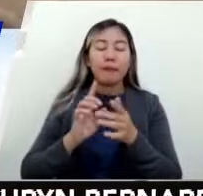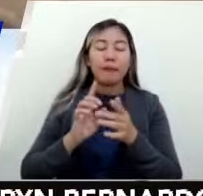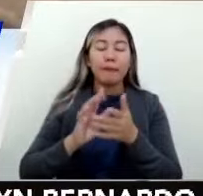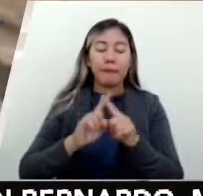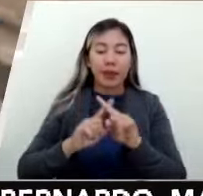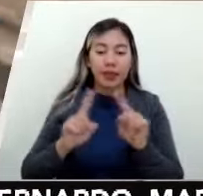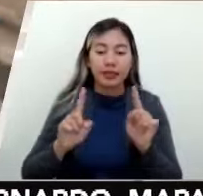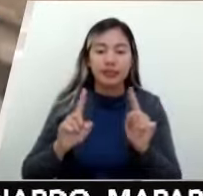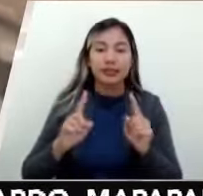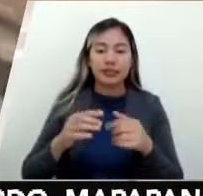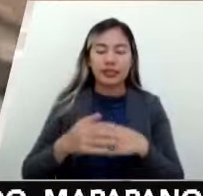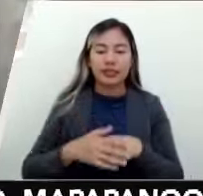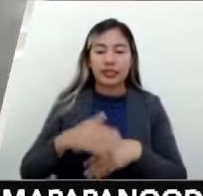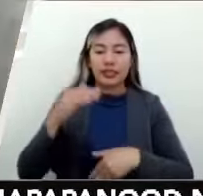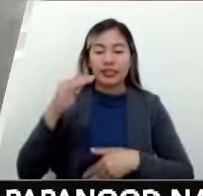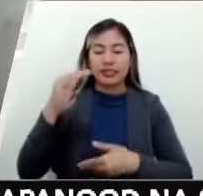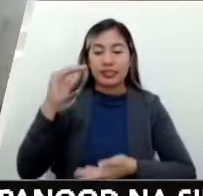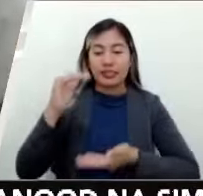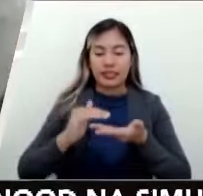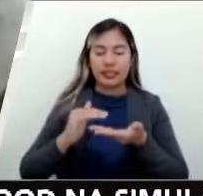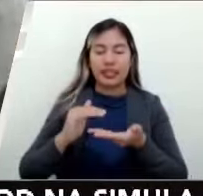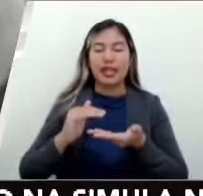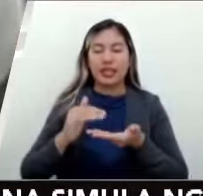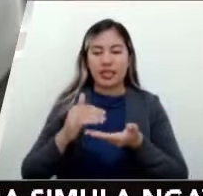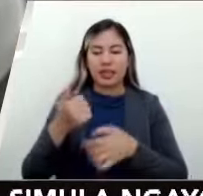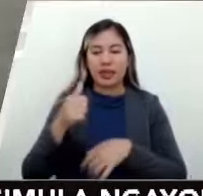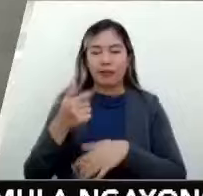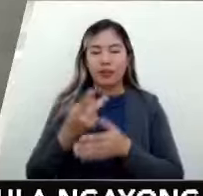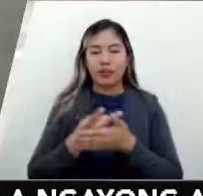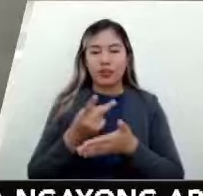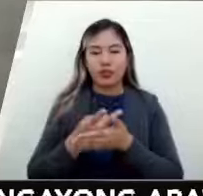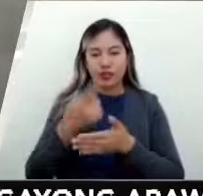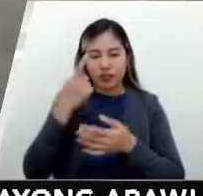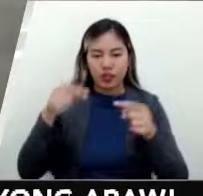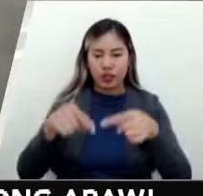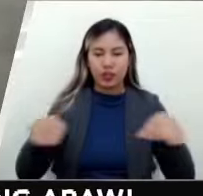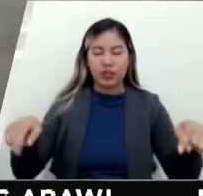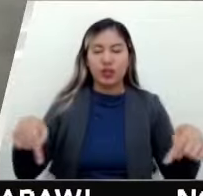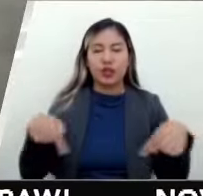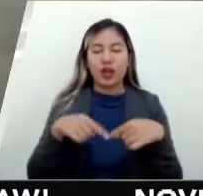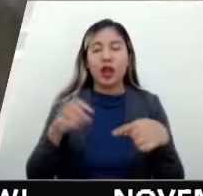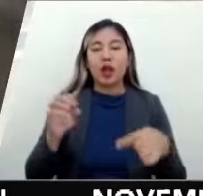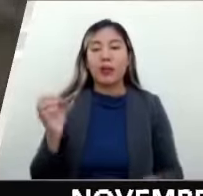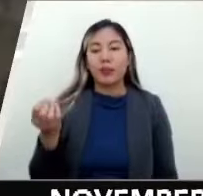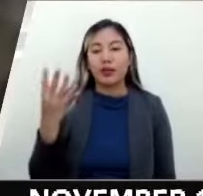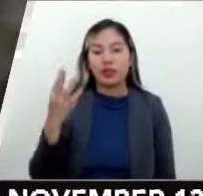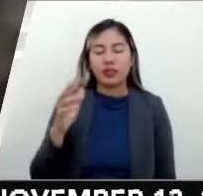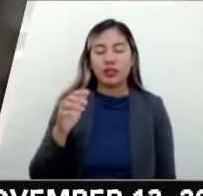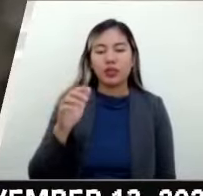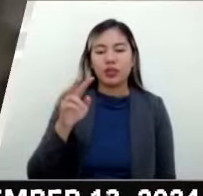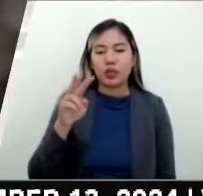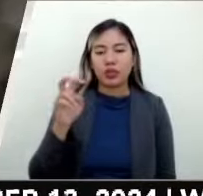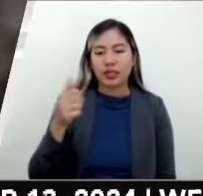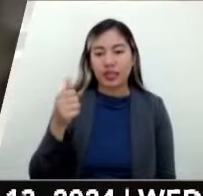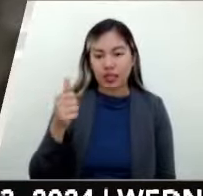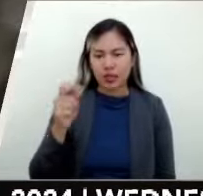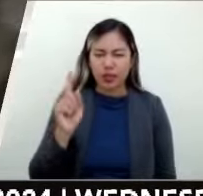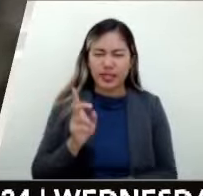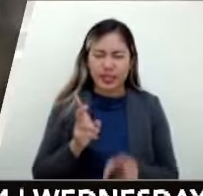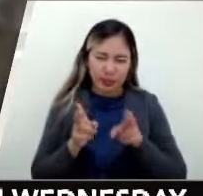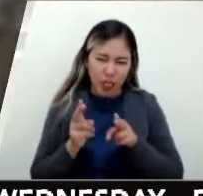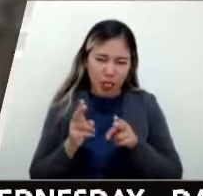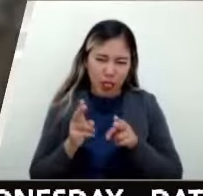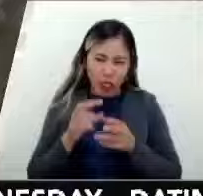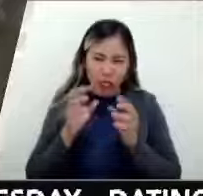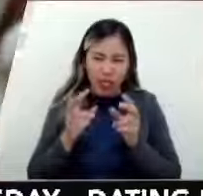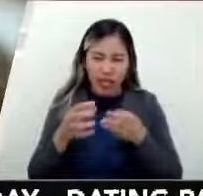ng itlog. Umaabot ngayon sa 210 pesos ang kada tray ng piwi o yung pinakamaliit na size ng itlog.